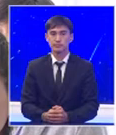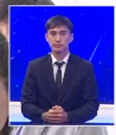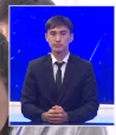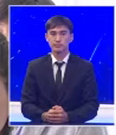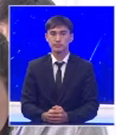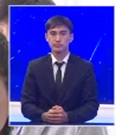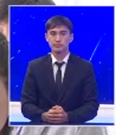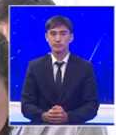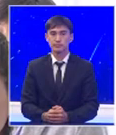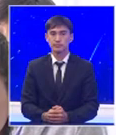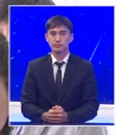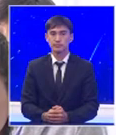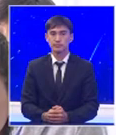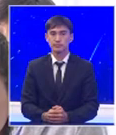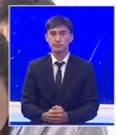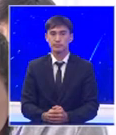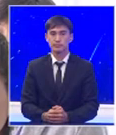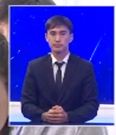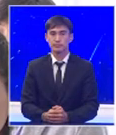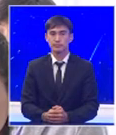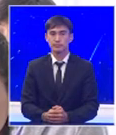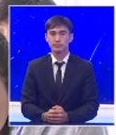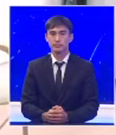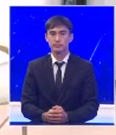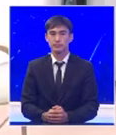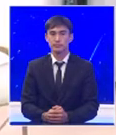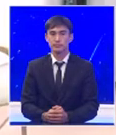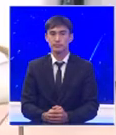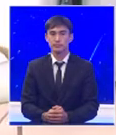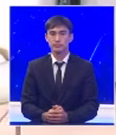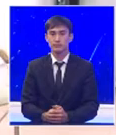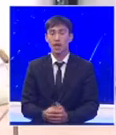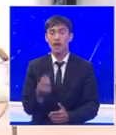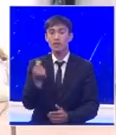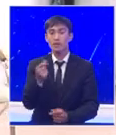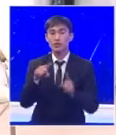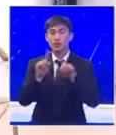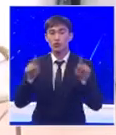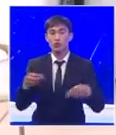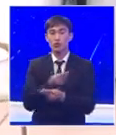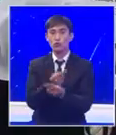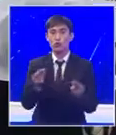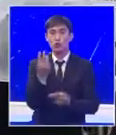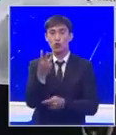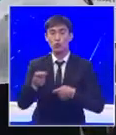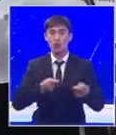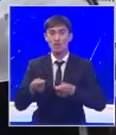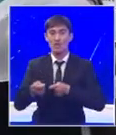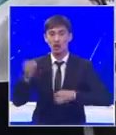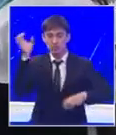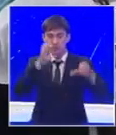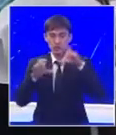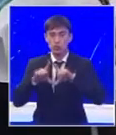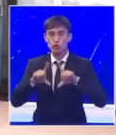event. Thank you very much. Денежные сертификаты вручены и трем руководителям